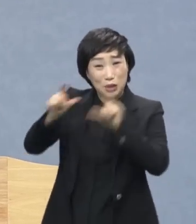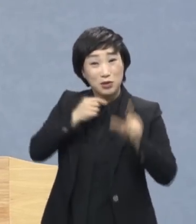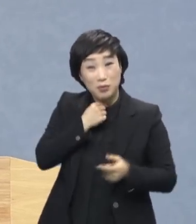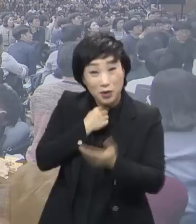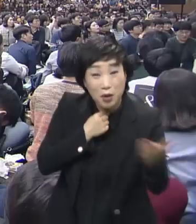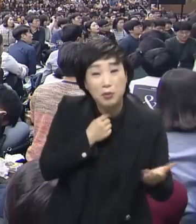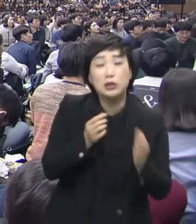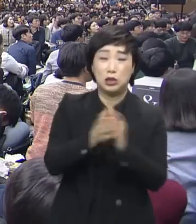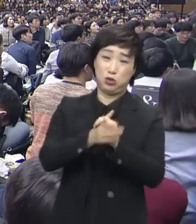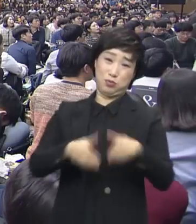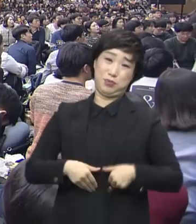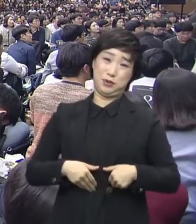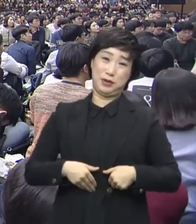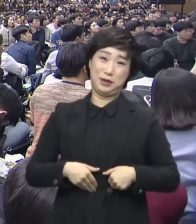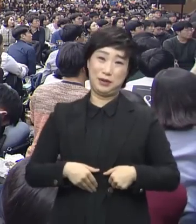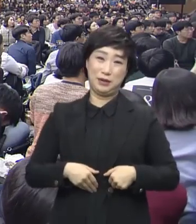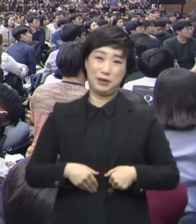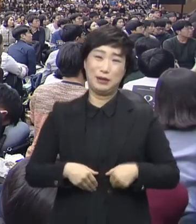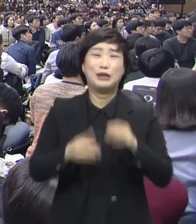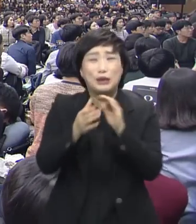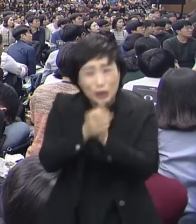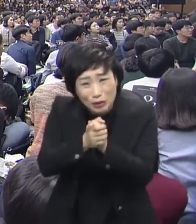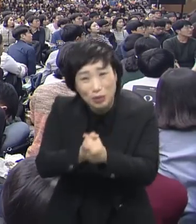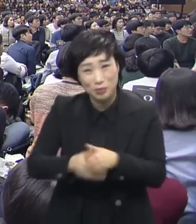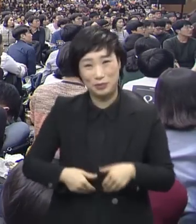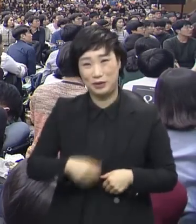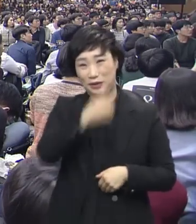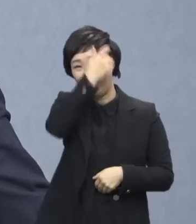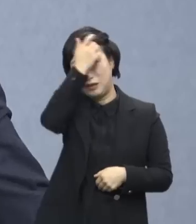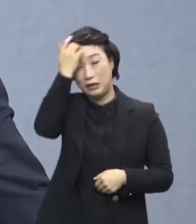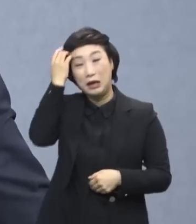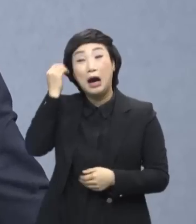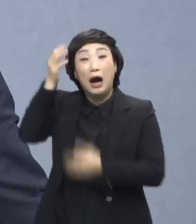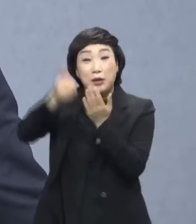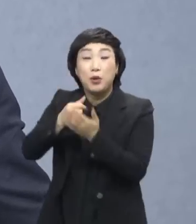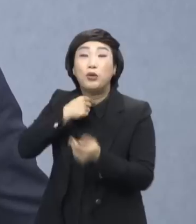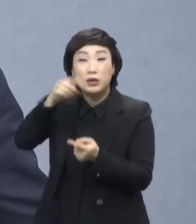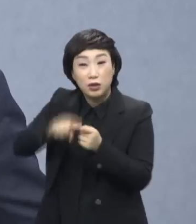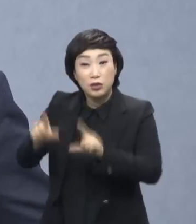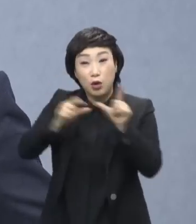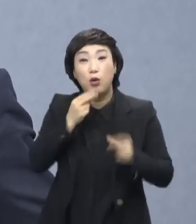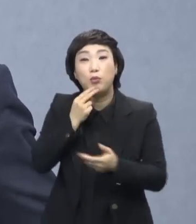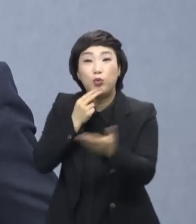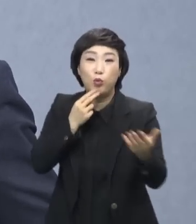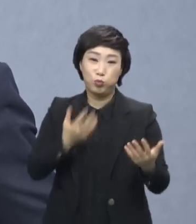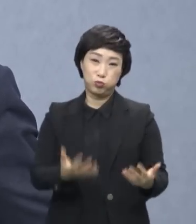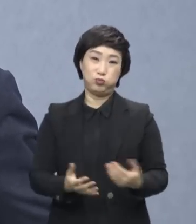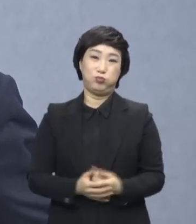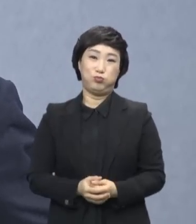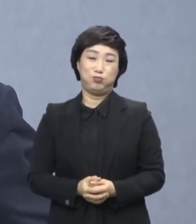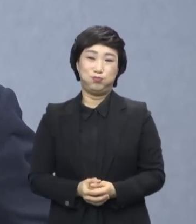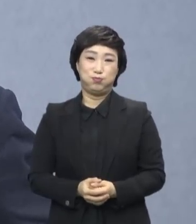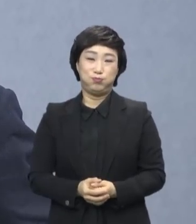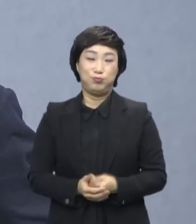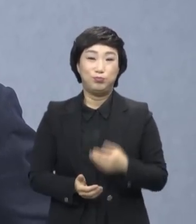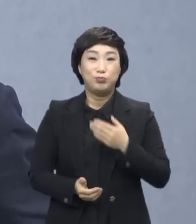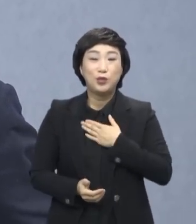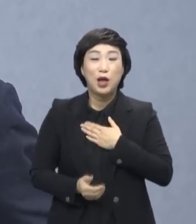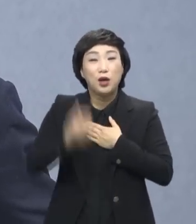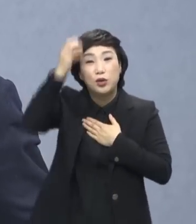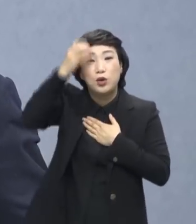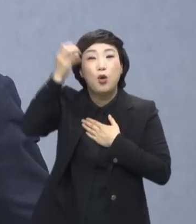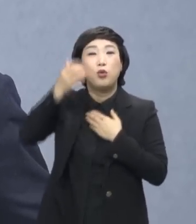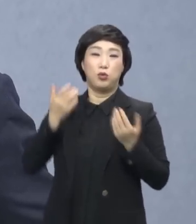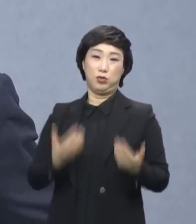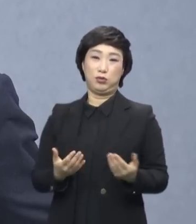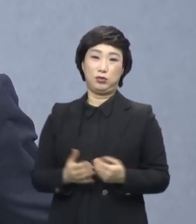기도해야 된다. 기도. 응? 하나님의 원대로 못 살면 내 영혼 신세가